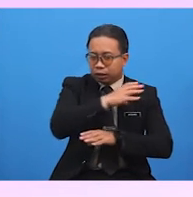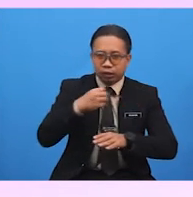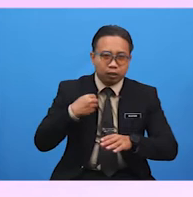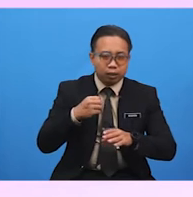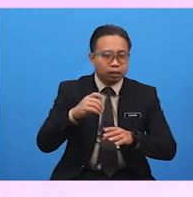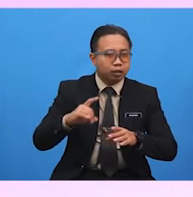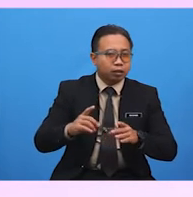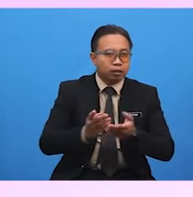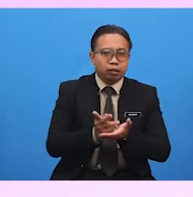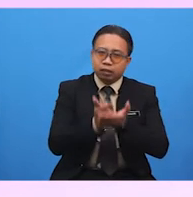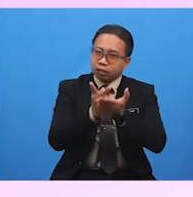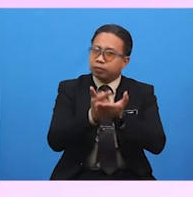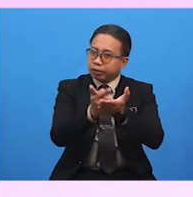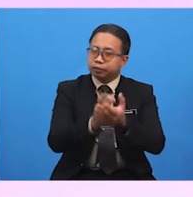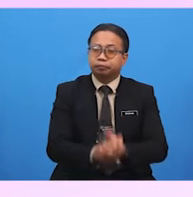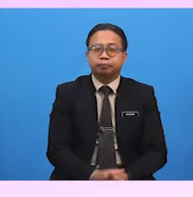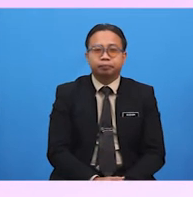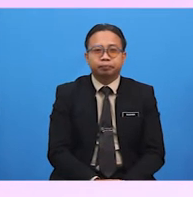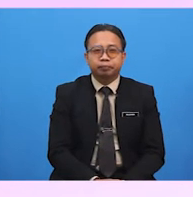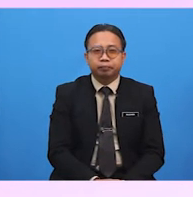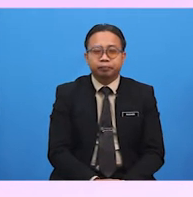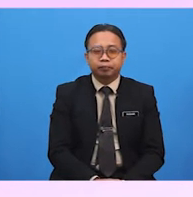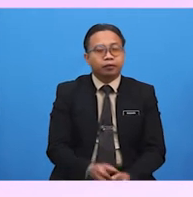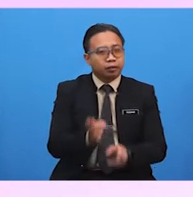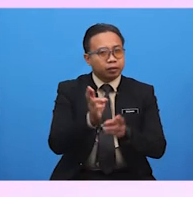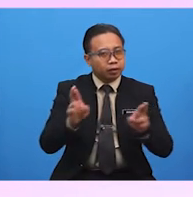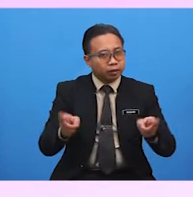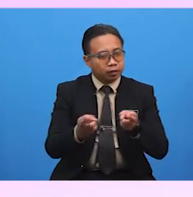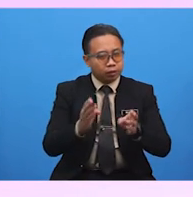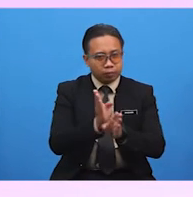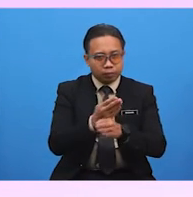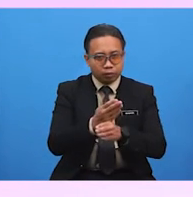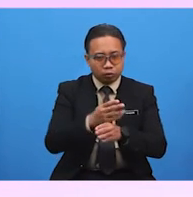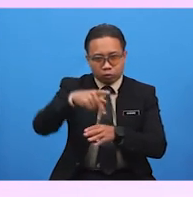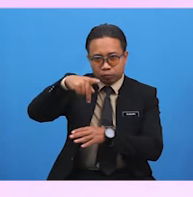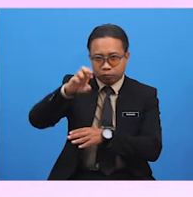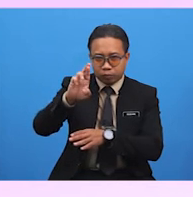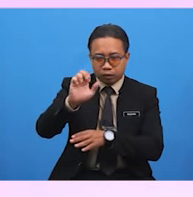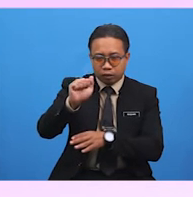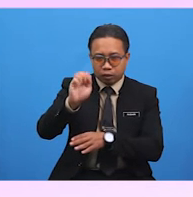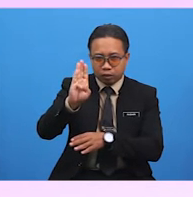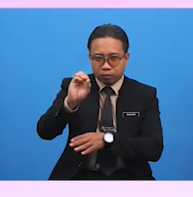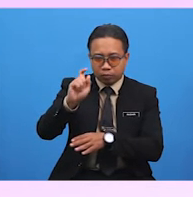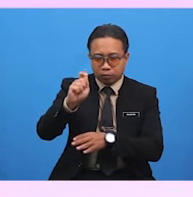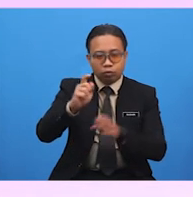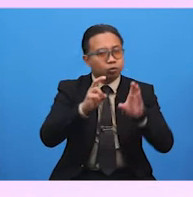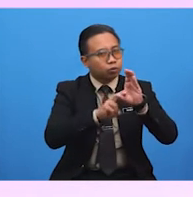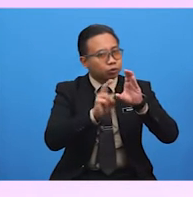laut. Reka bentuk perabot pula merangkumi reka bentuk kerusi,